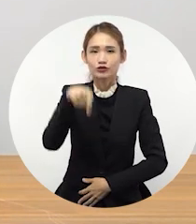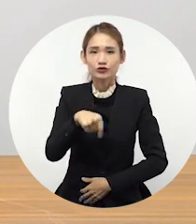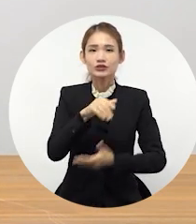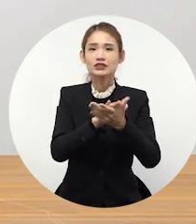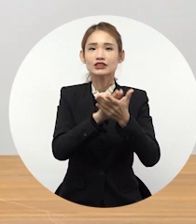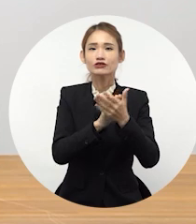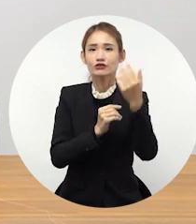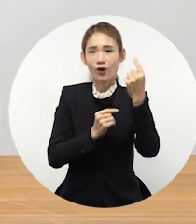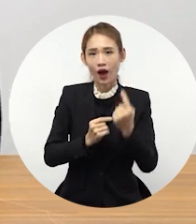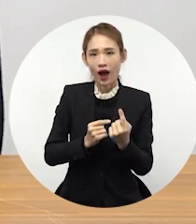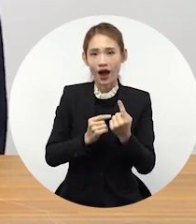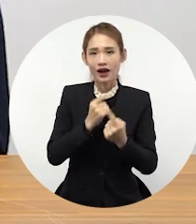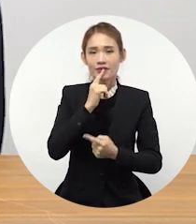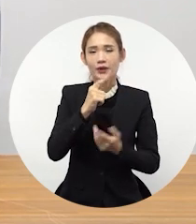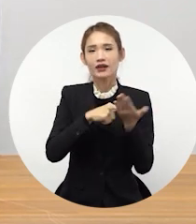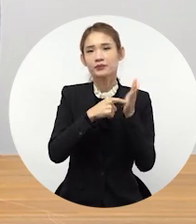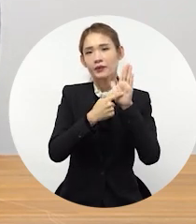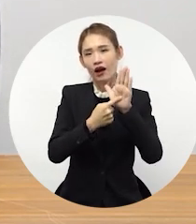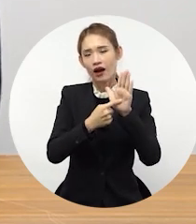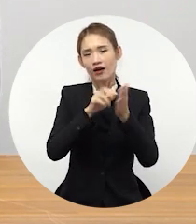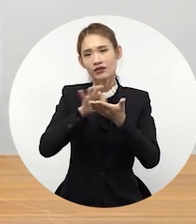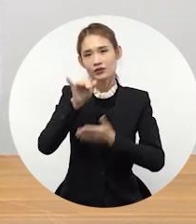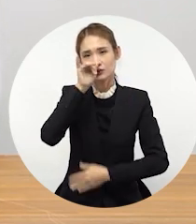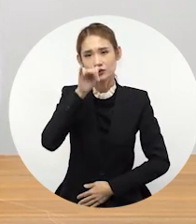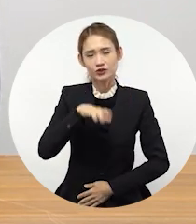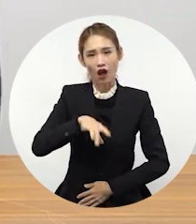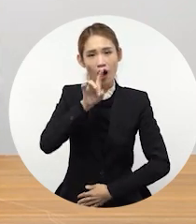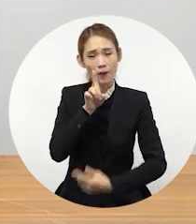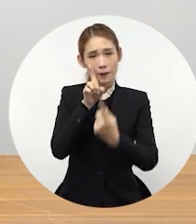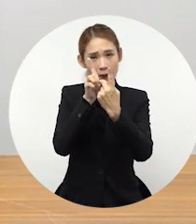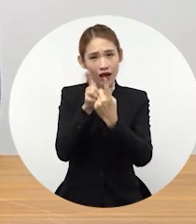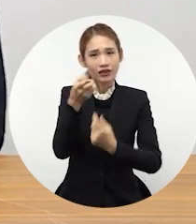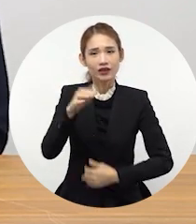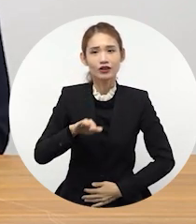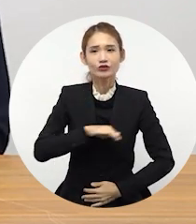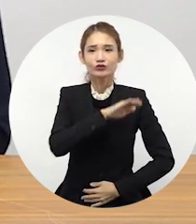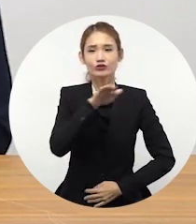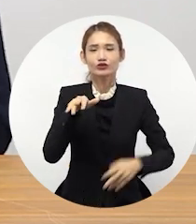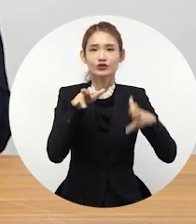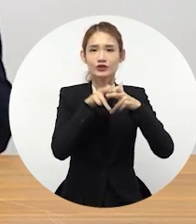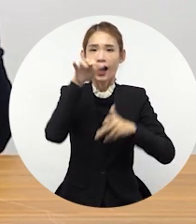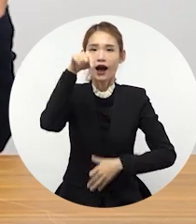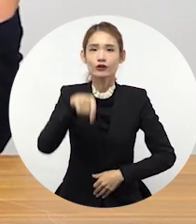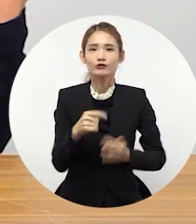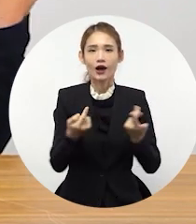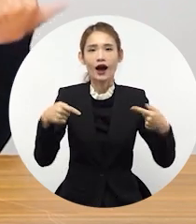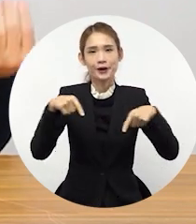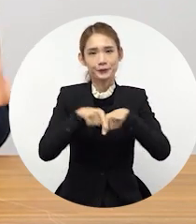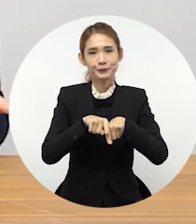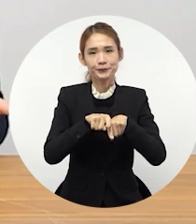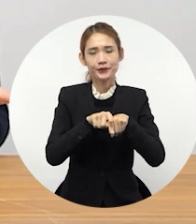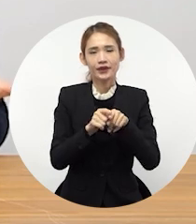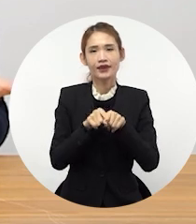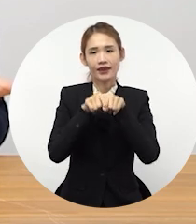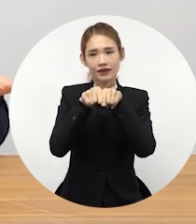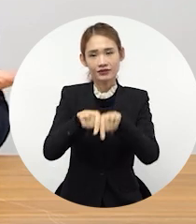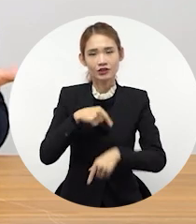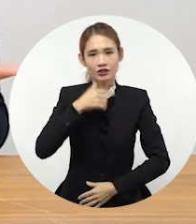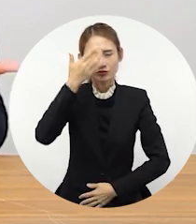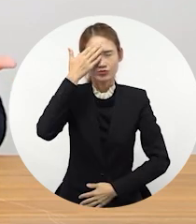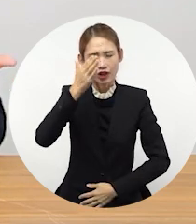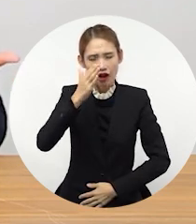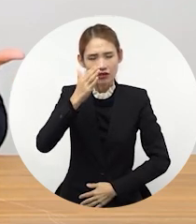우리 장애우 친구가 왔습니다. 이렇게 표현하시는 분들도 있고, 처음 만났음에도 불구하고 우리는 장애우와 함께